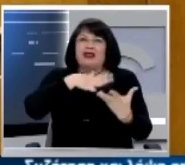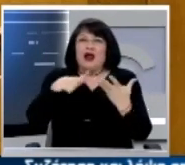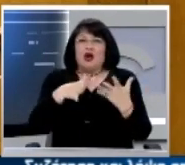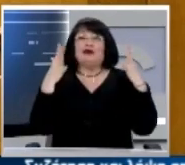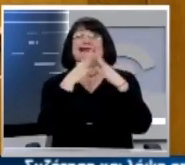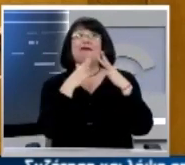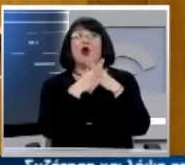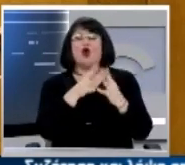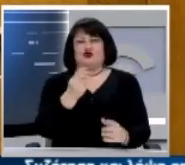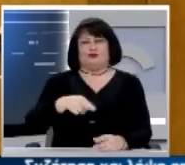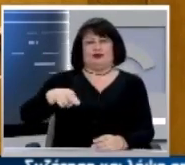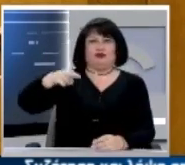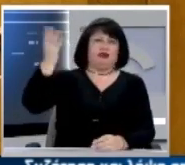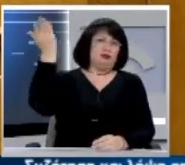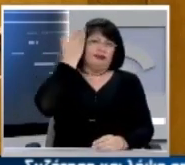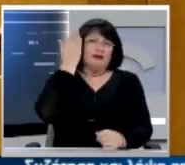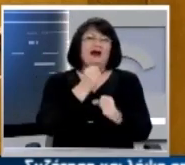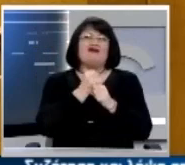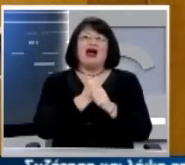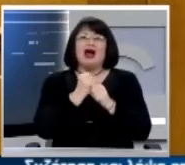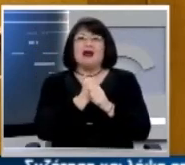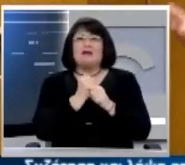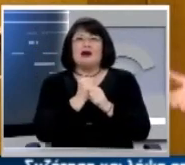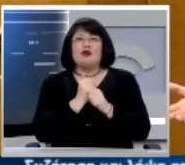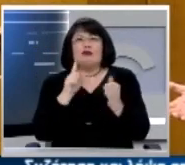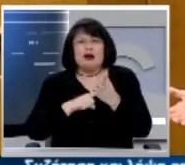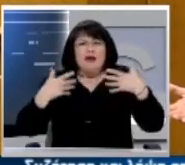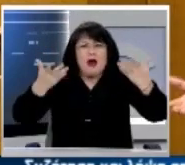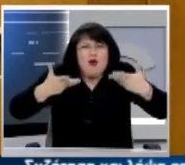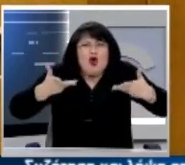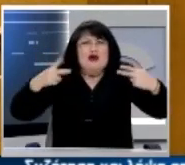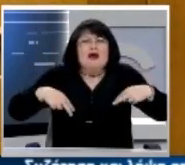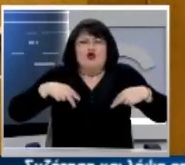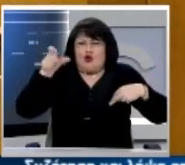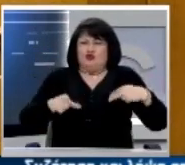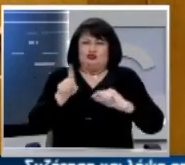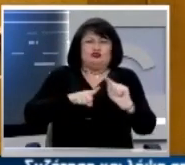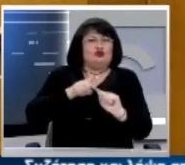παραδείγματα εξαιρετικά διαφωτιστικά υπάρχουν στο πόρισμα για την περίοδο